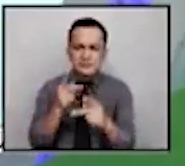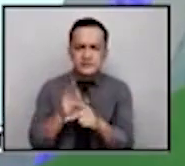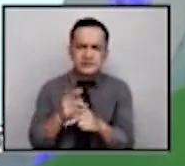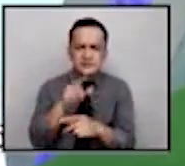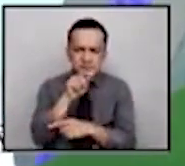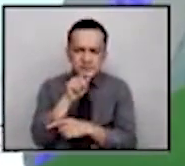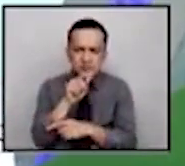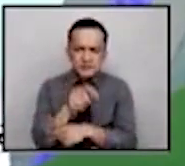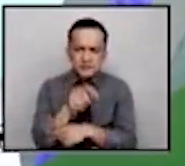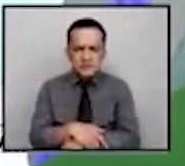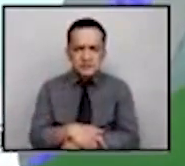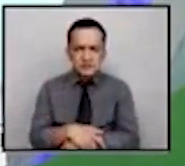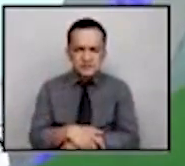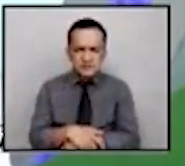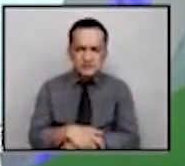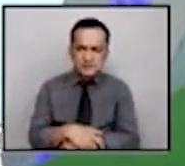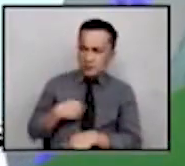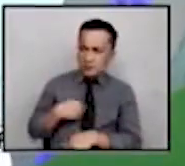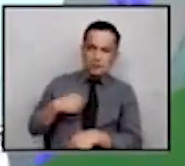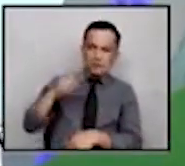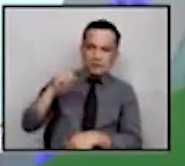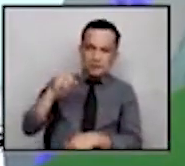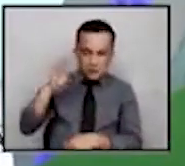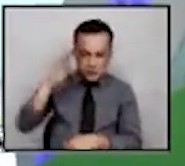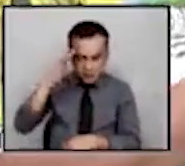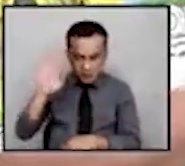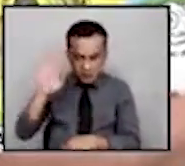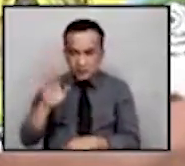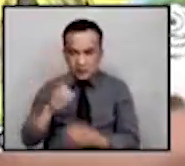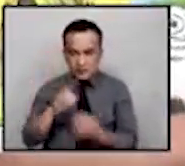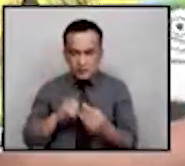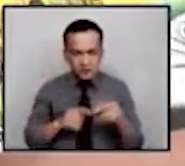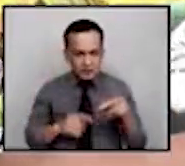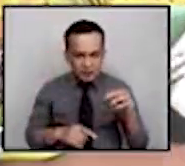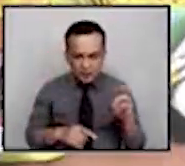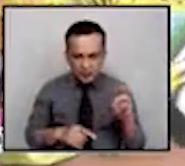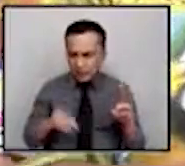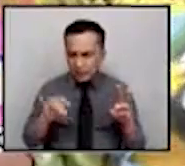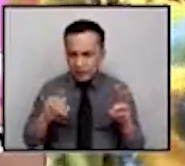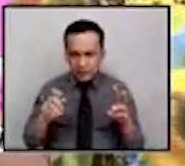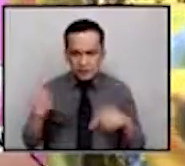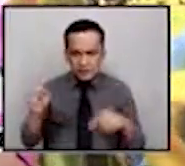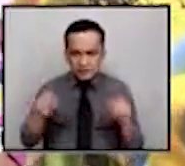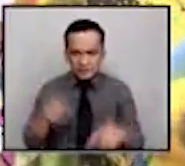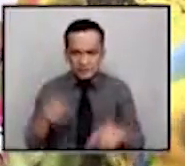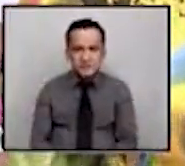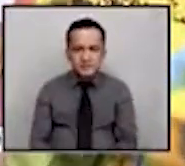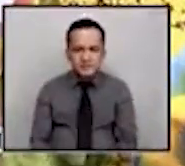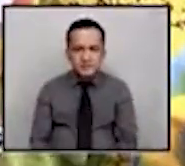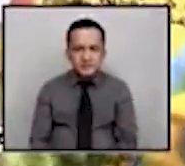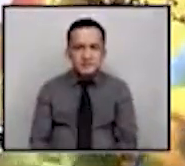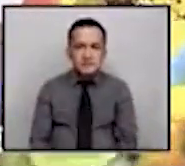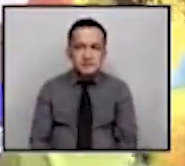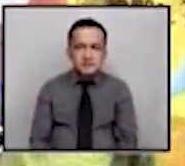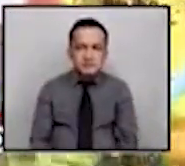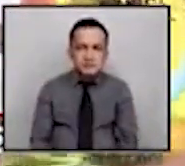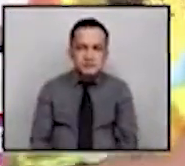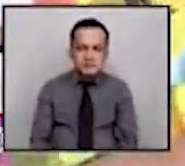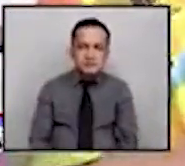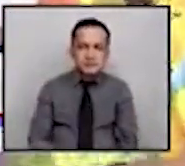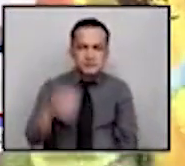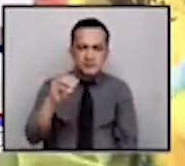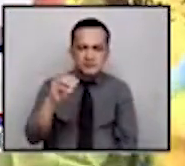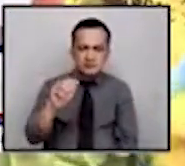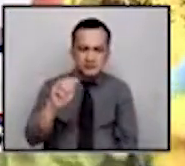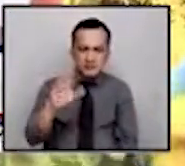syempre, medyo ako, hindi ako knowledgeable, iba pala yung Macau sa parrots or magkasama pala ito. Ano kasi, ang mga Macau kasi, yan,